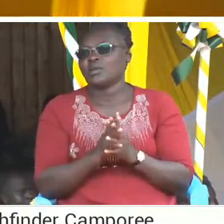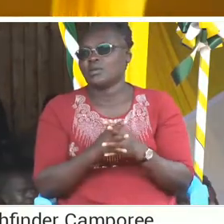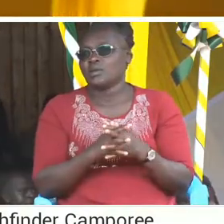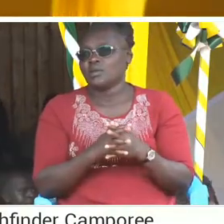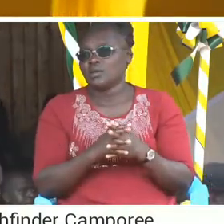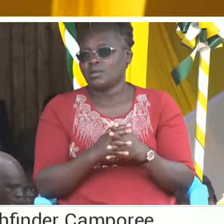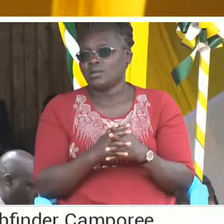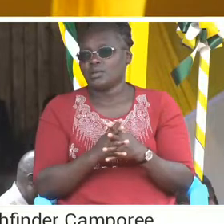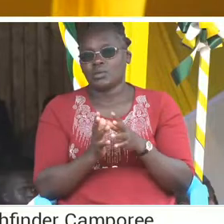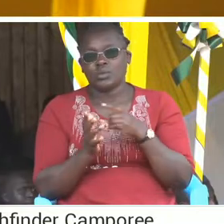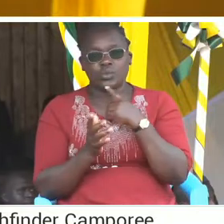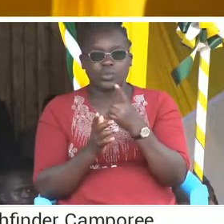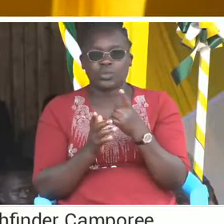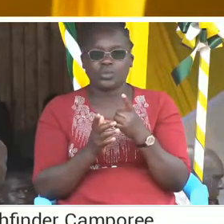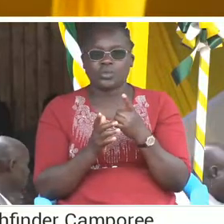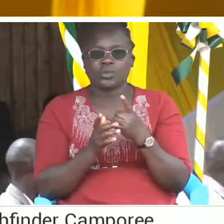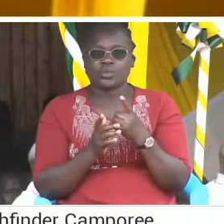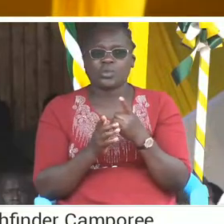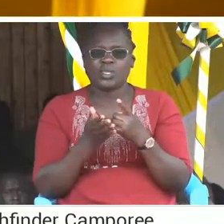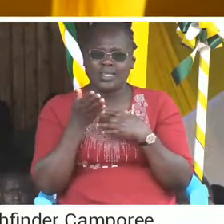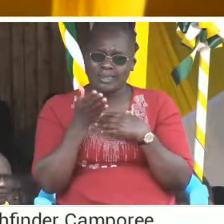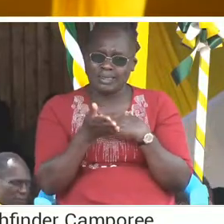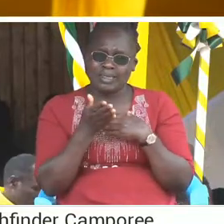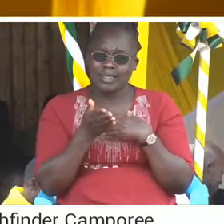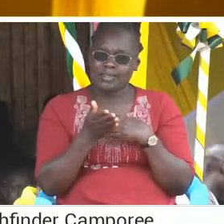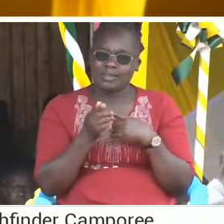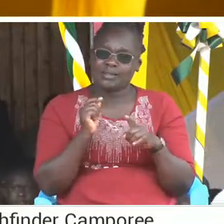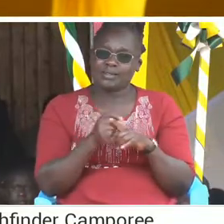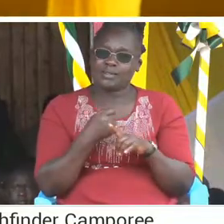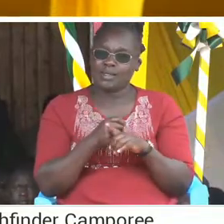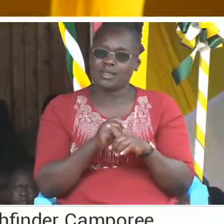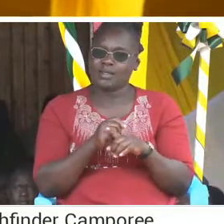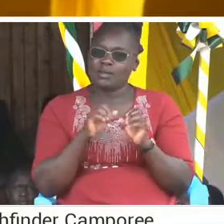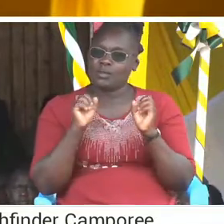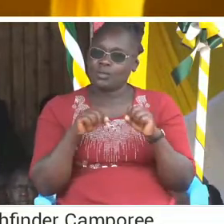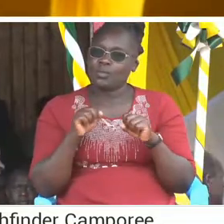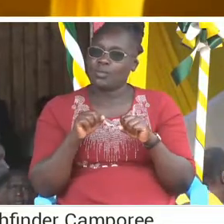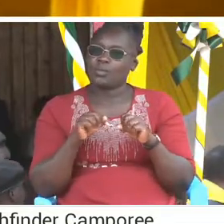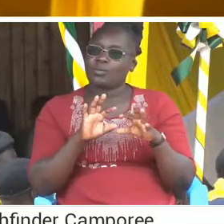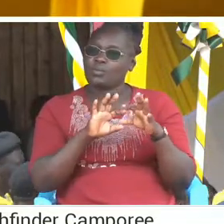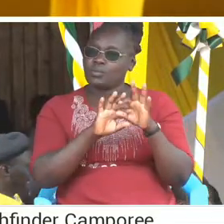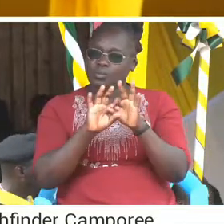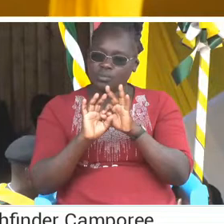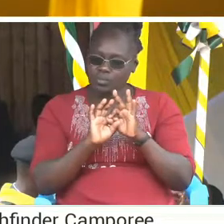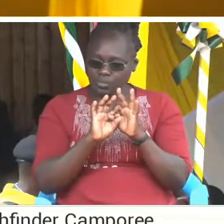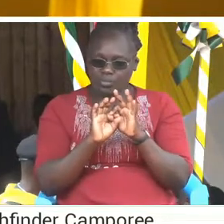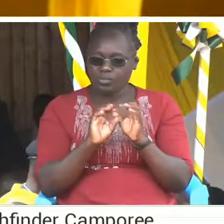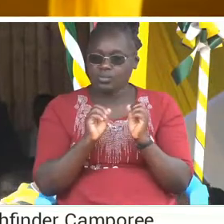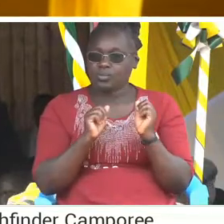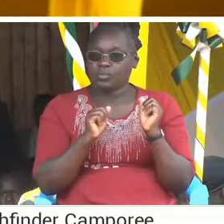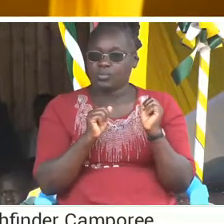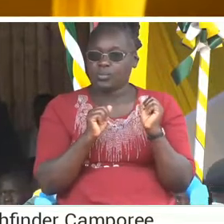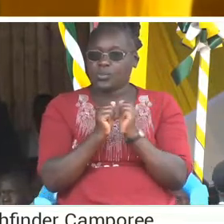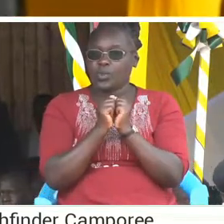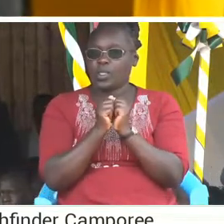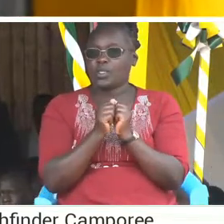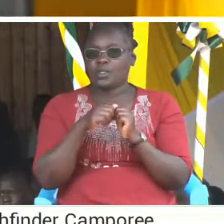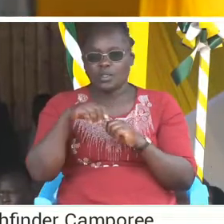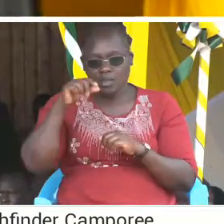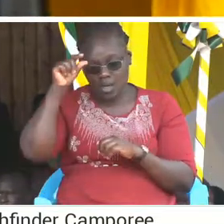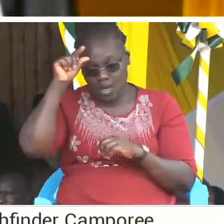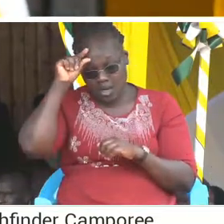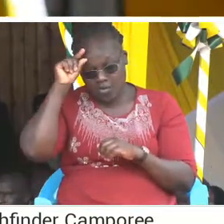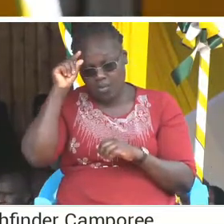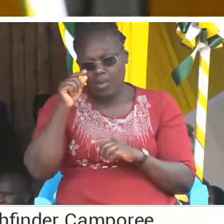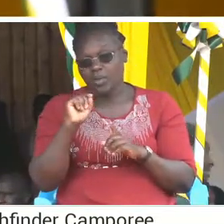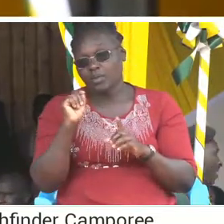wetu. Tunaweza fanya hii training, tukiungana na serikali, ili tufanya kazi moja ambaye tunafanya talent